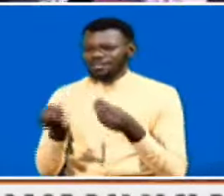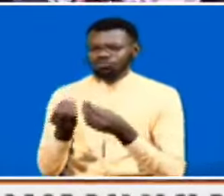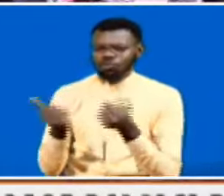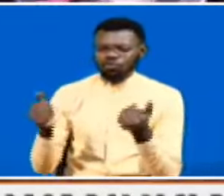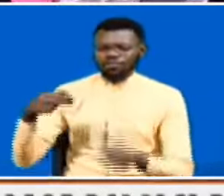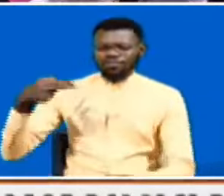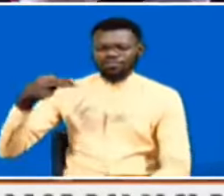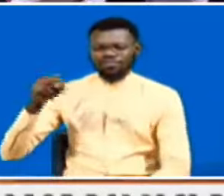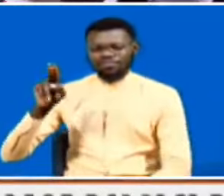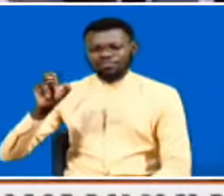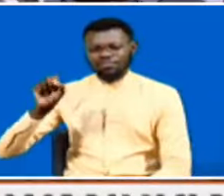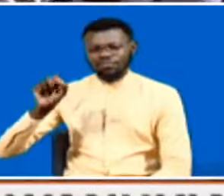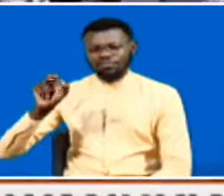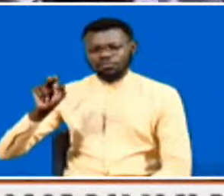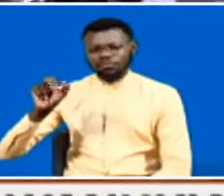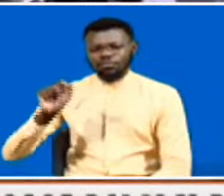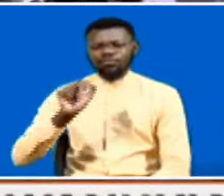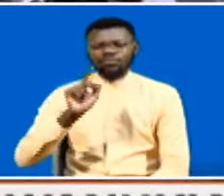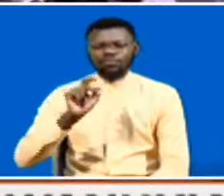KTN News, Nairobi.